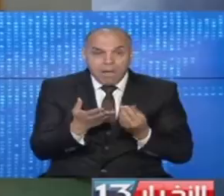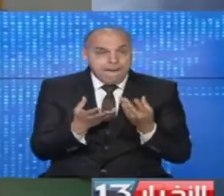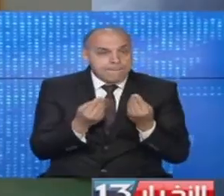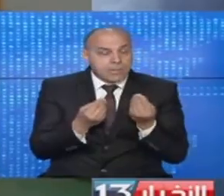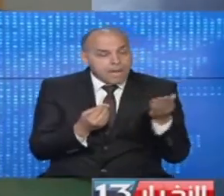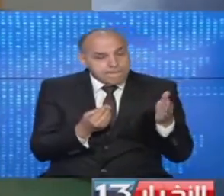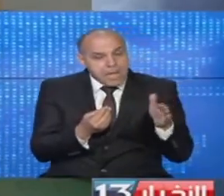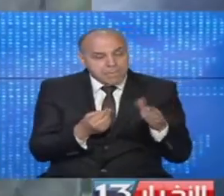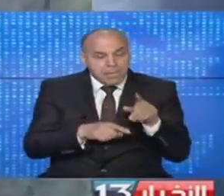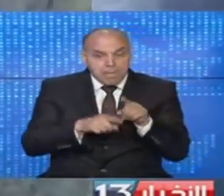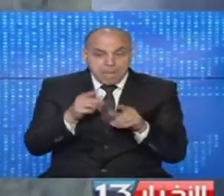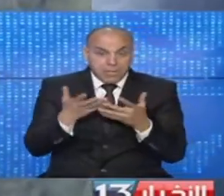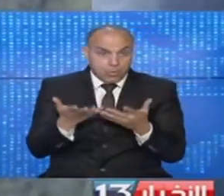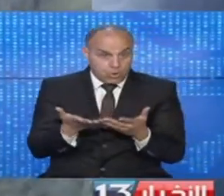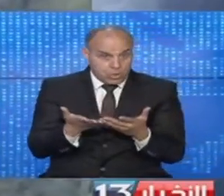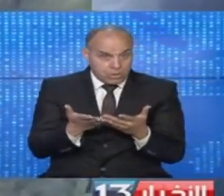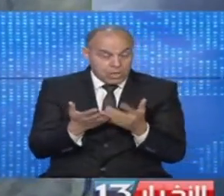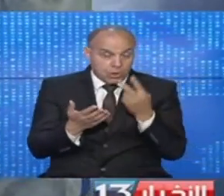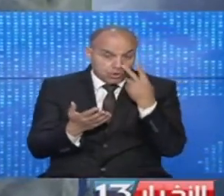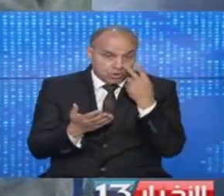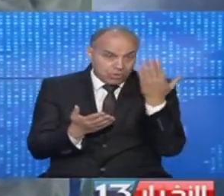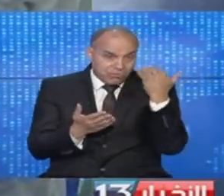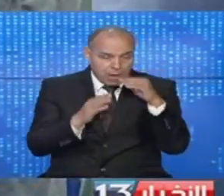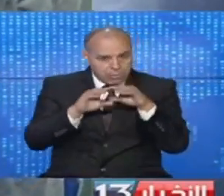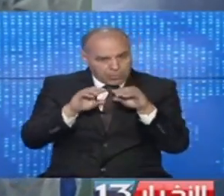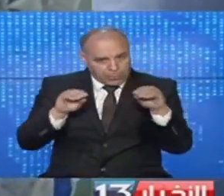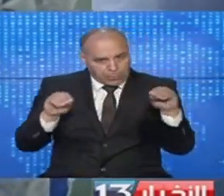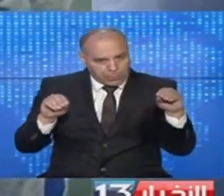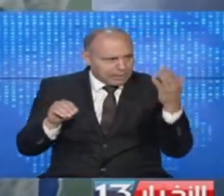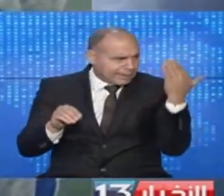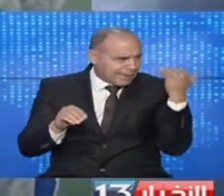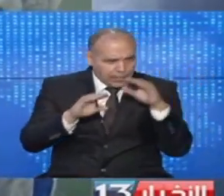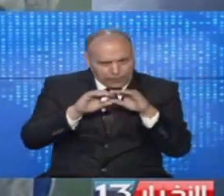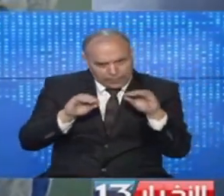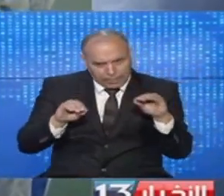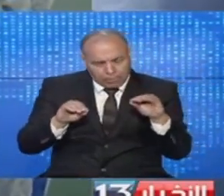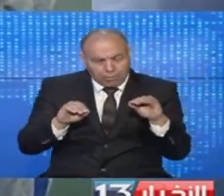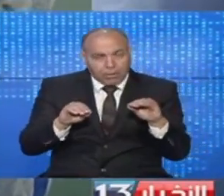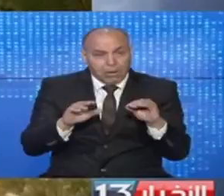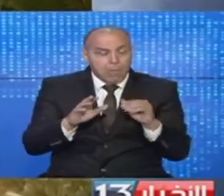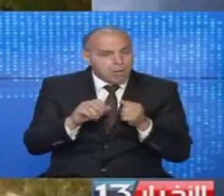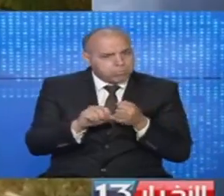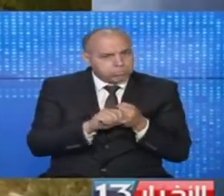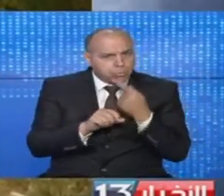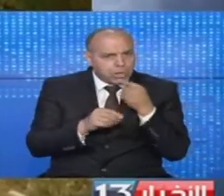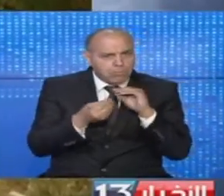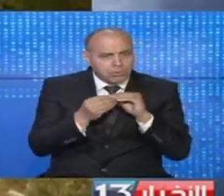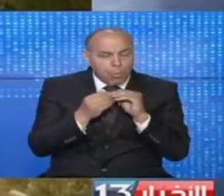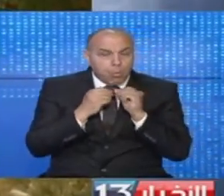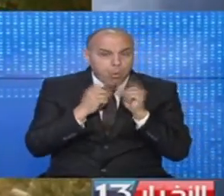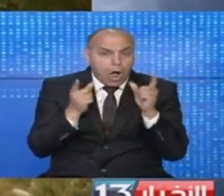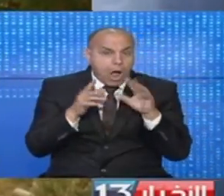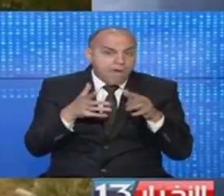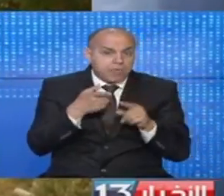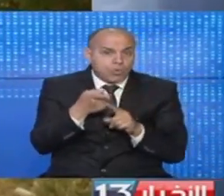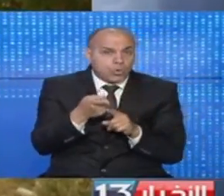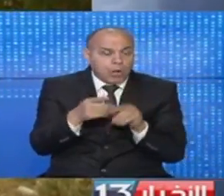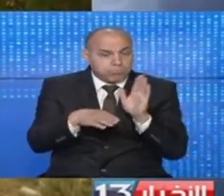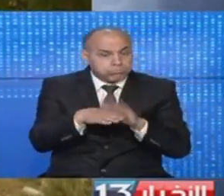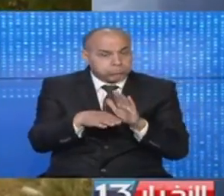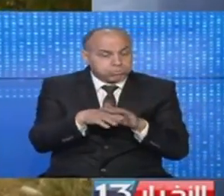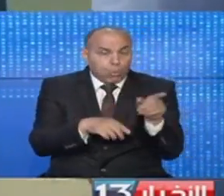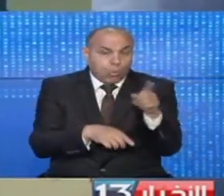وعدد الوفيات بعد أن كان قد شهد استقرارا خلال الأيام الفارطة، ما دفعه إلى إطلاق صيحة فزع